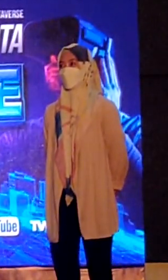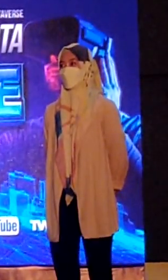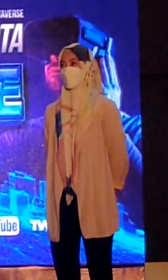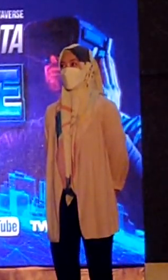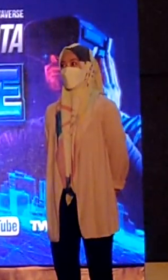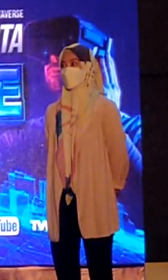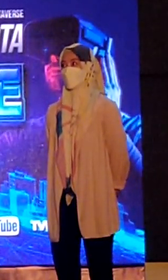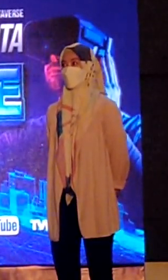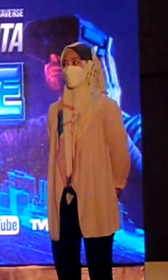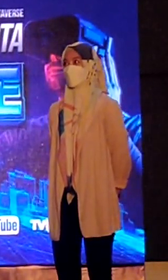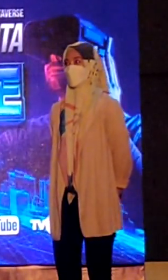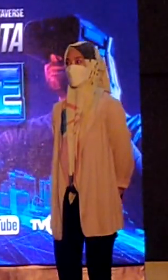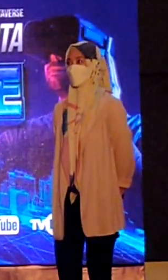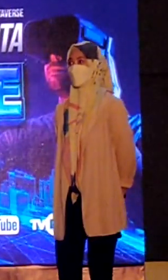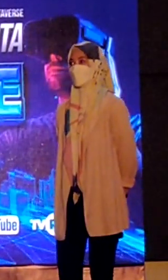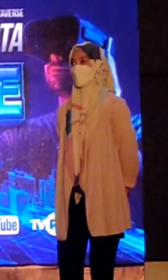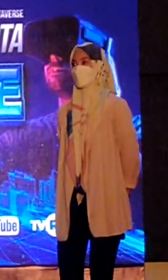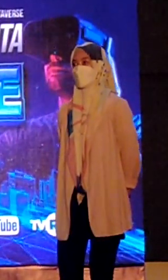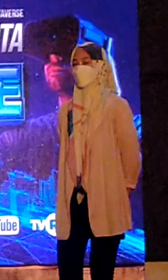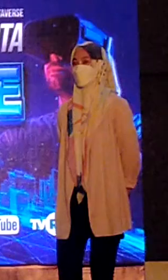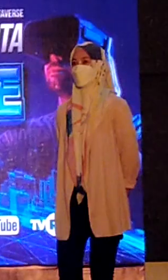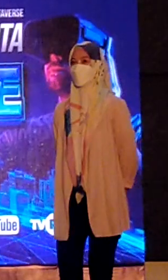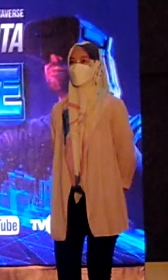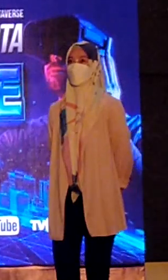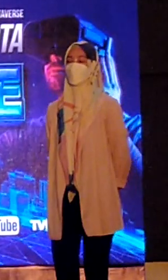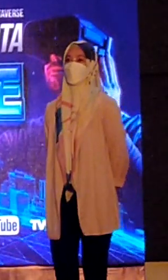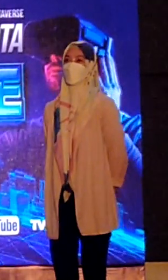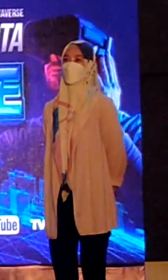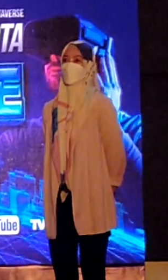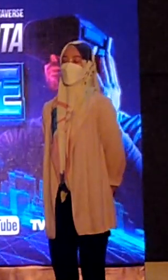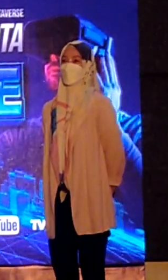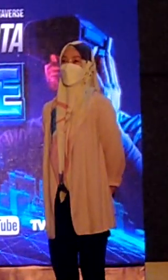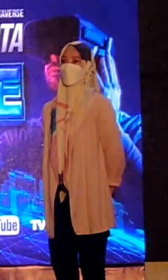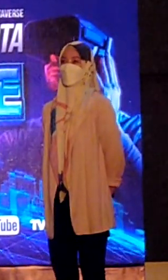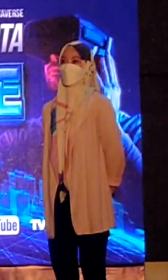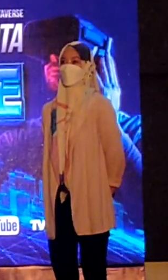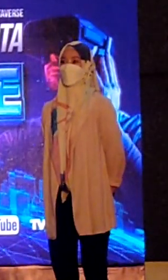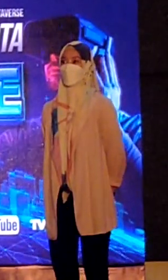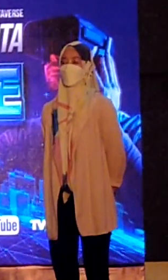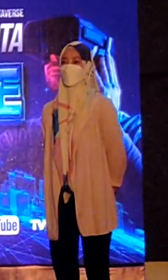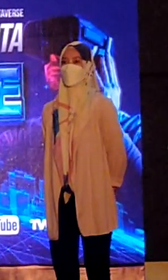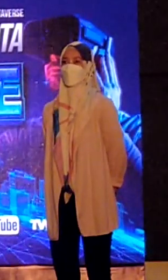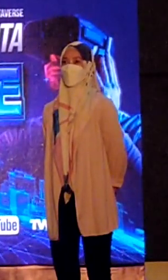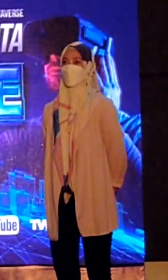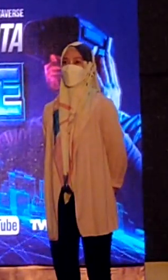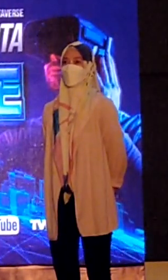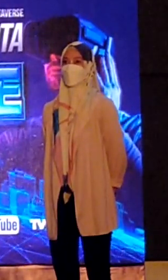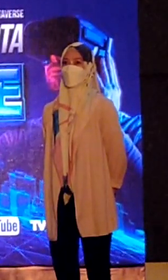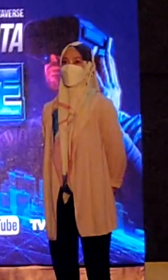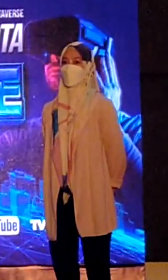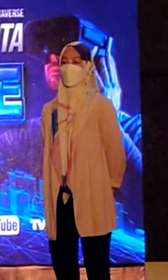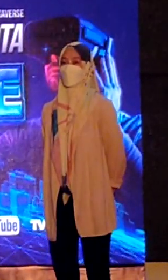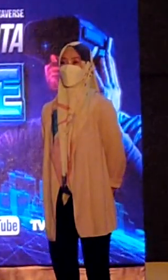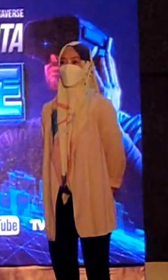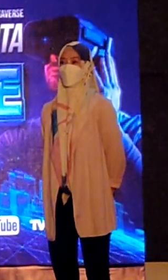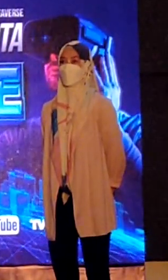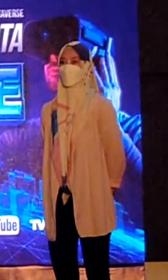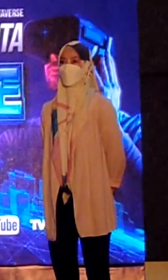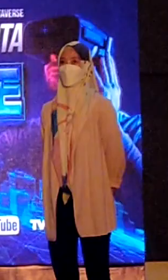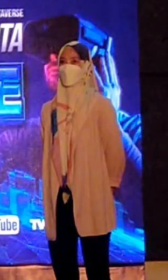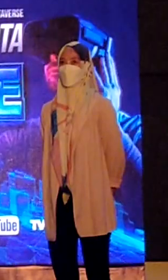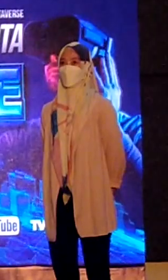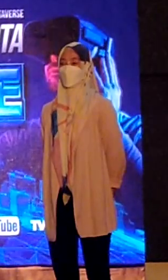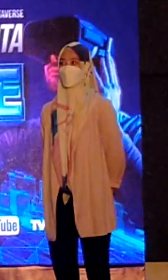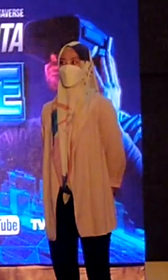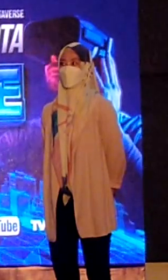apakah teknologi dengan kriteria Yakni dengan virtualnya ditanya Hai makan anak Saya beberapa